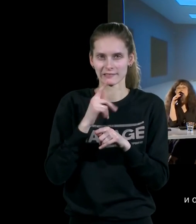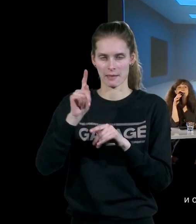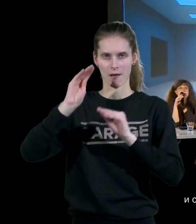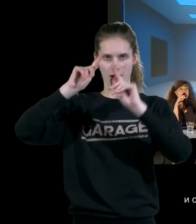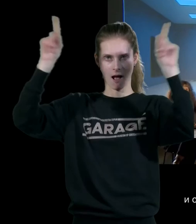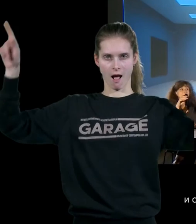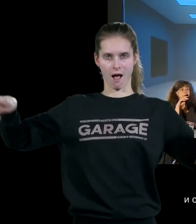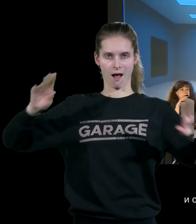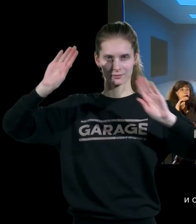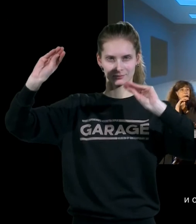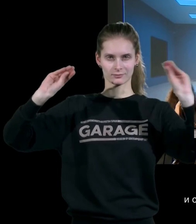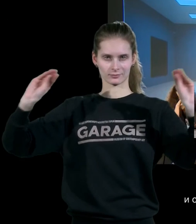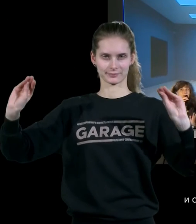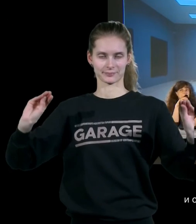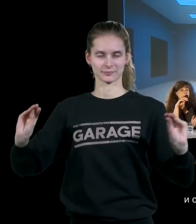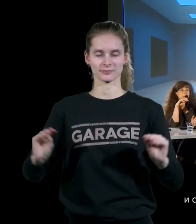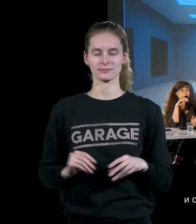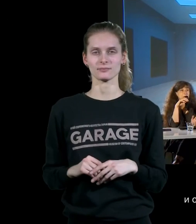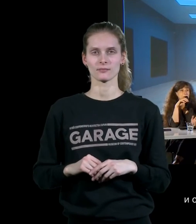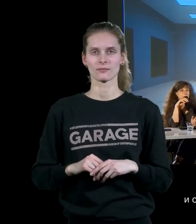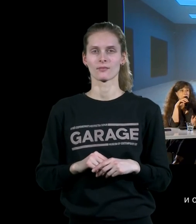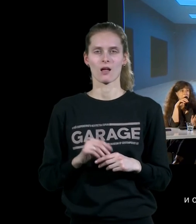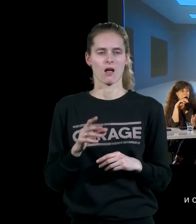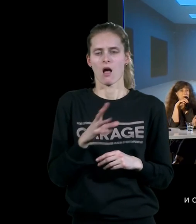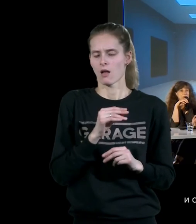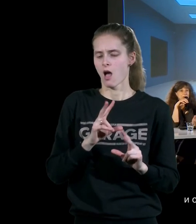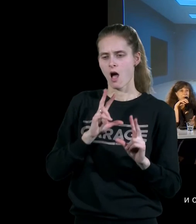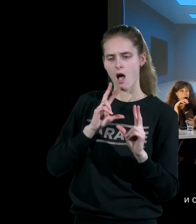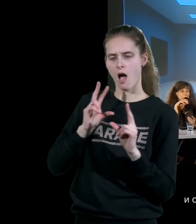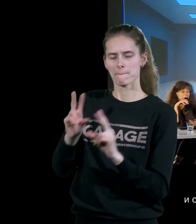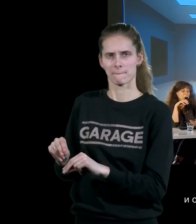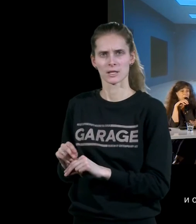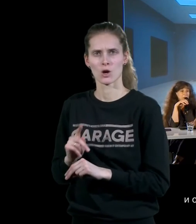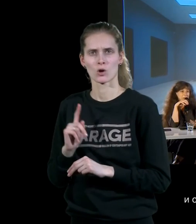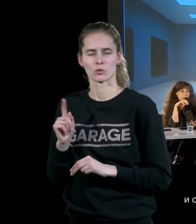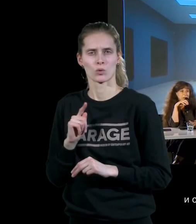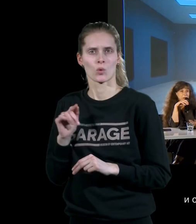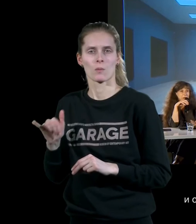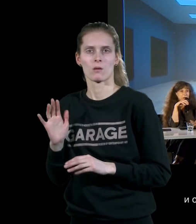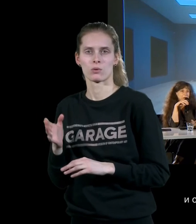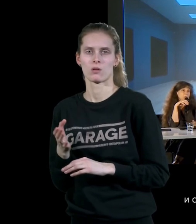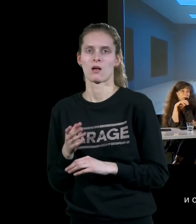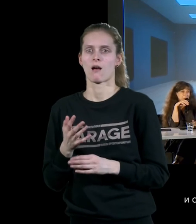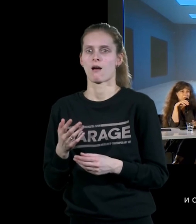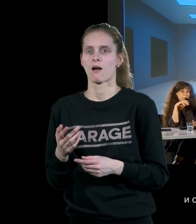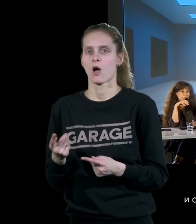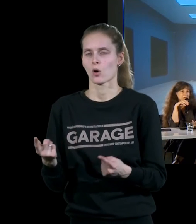делает. И ему обещают, получает за него огромный аванс, он получает огромный гонорар, один